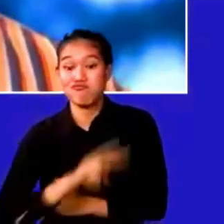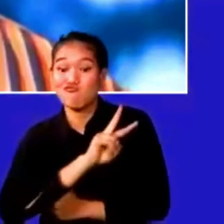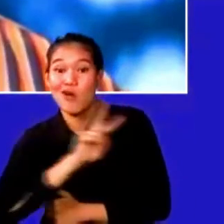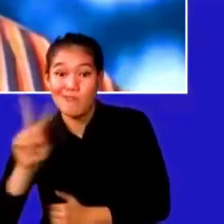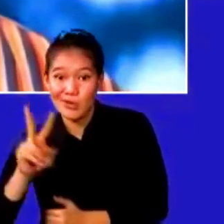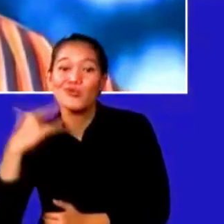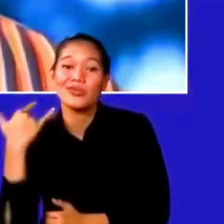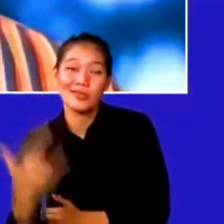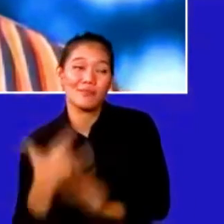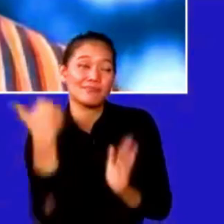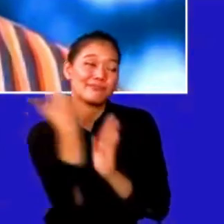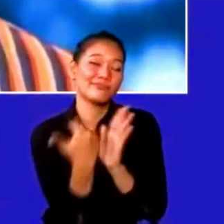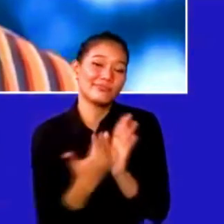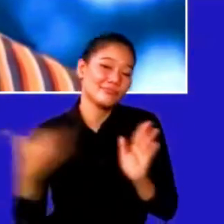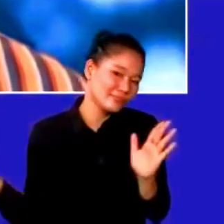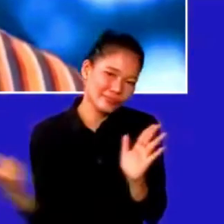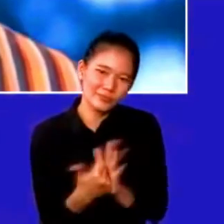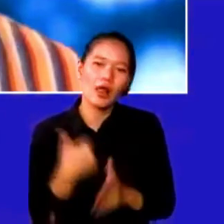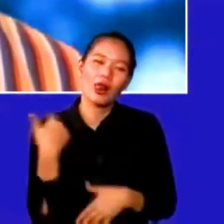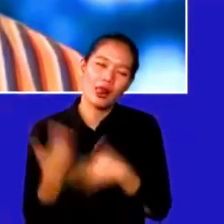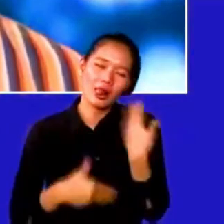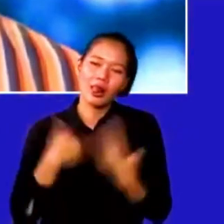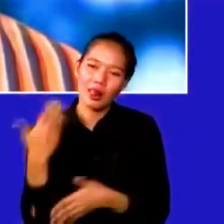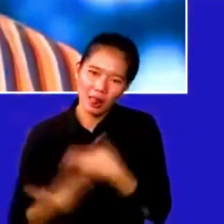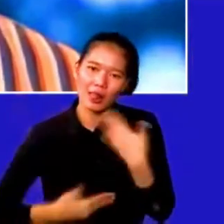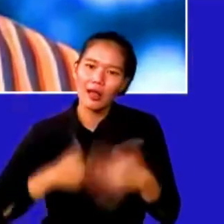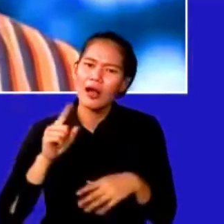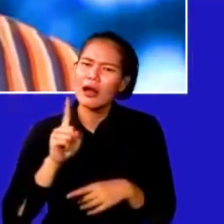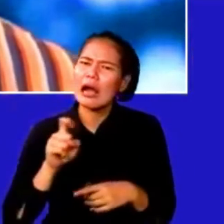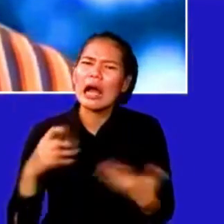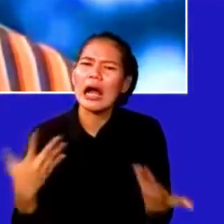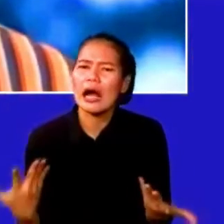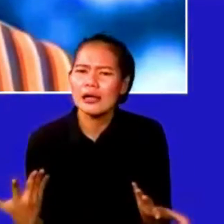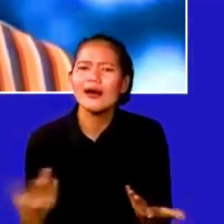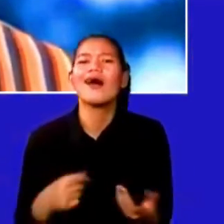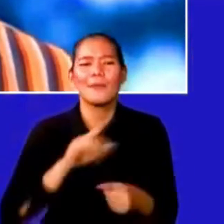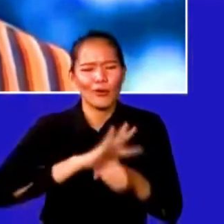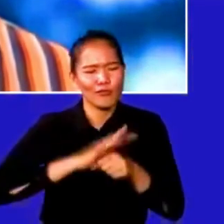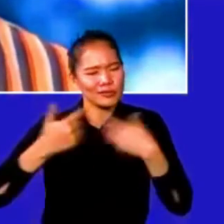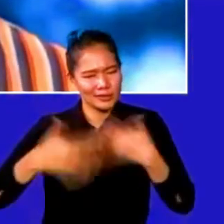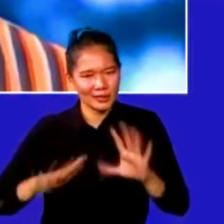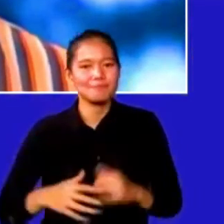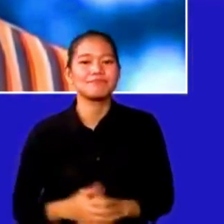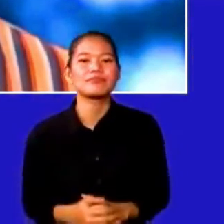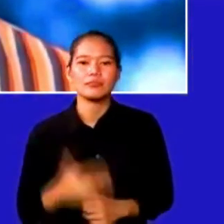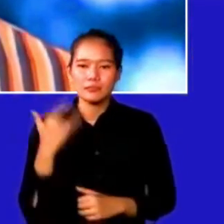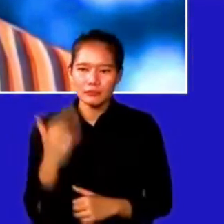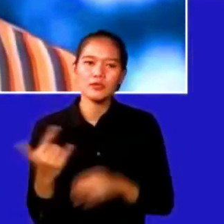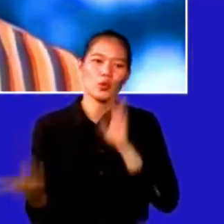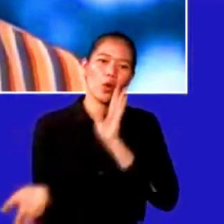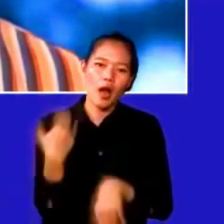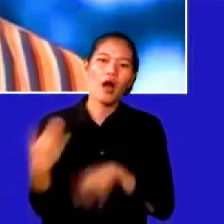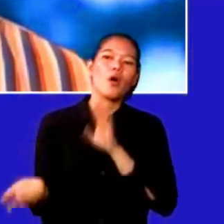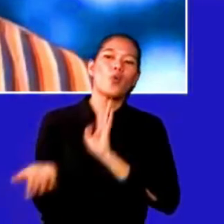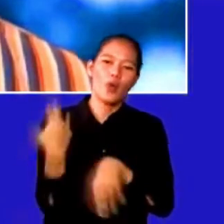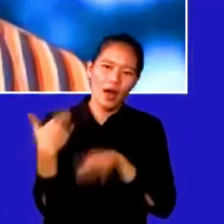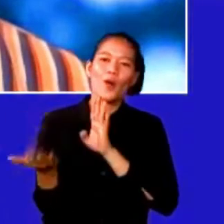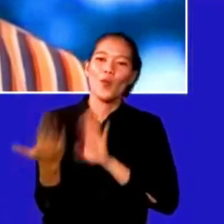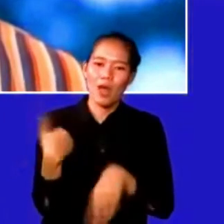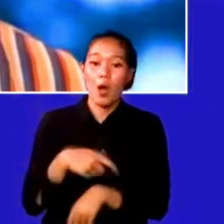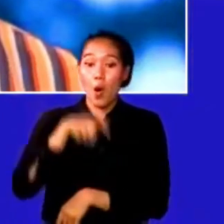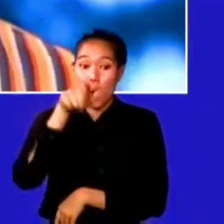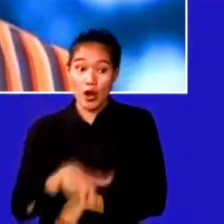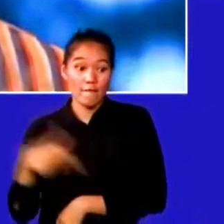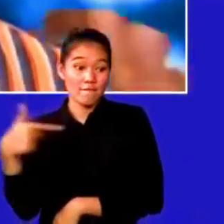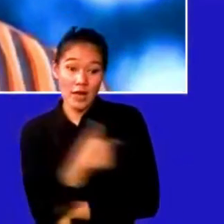dan tetep jaga toko kesehatan Sampai Kapan Sampai Pantai ghurair Nah itu ya Ini terus harus diulang-ulang setiap